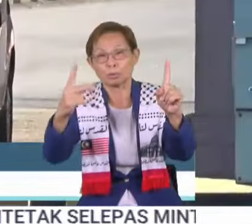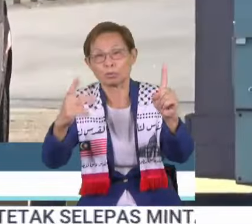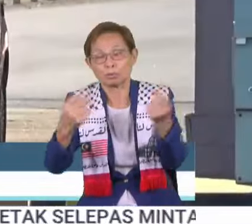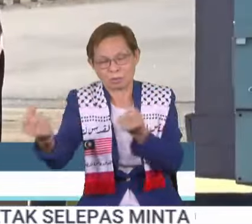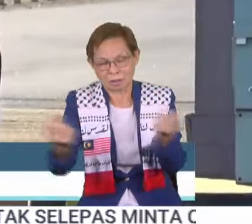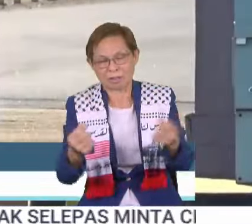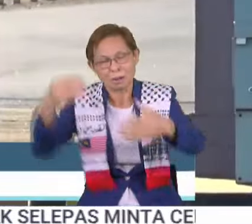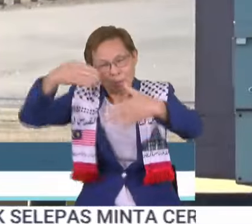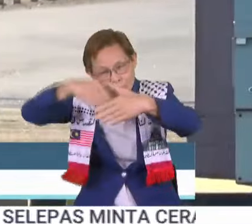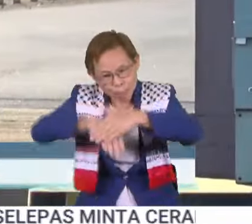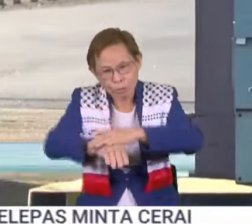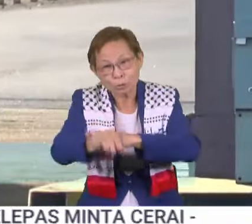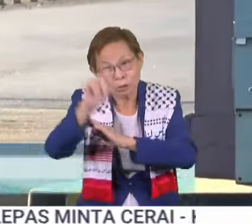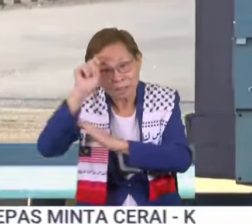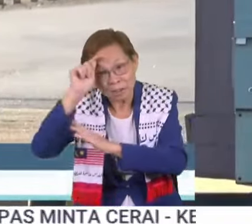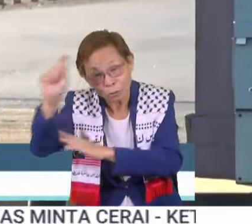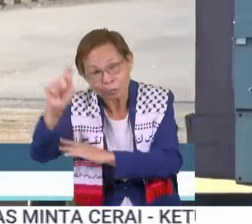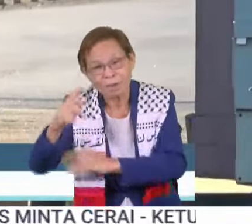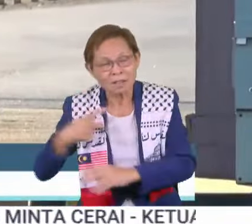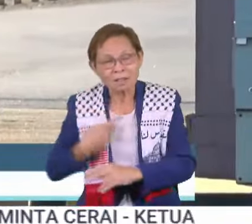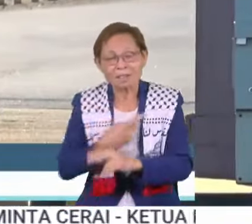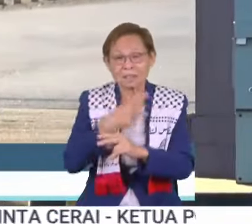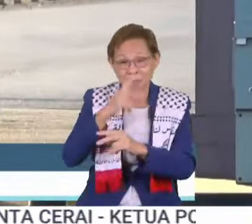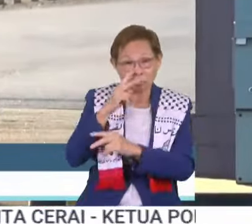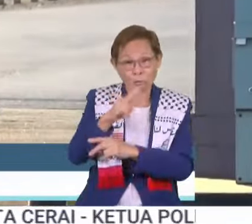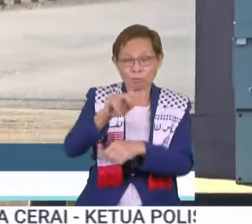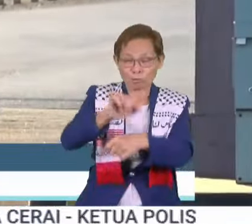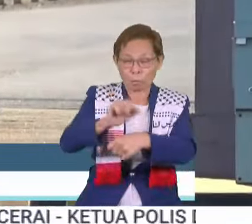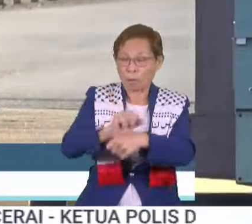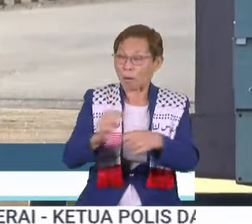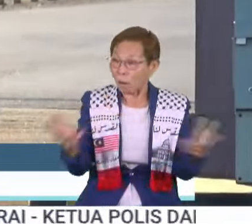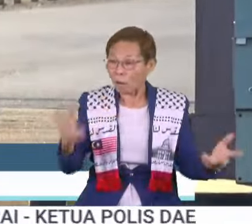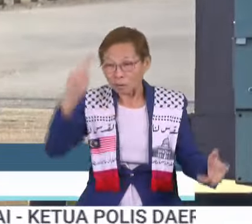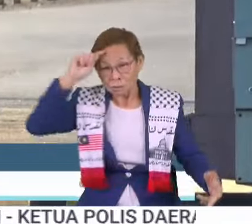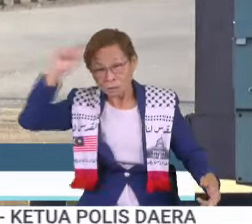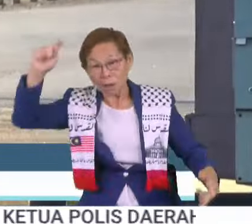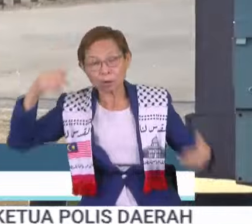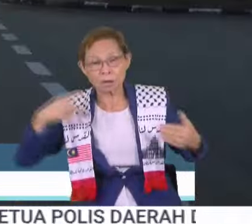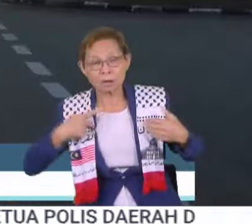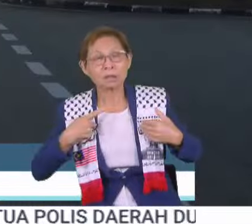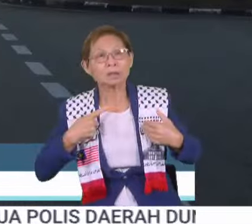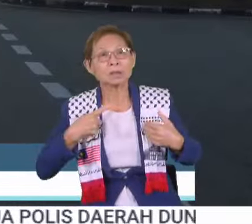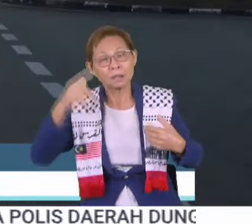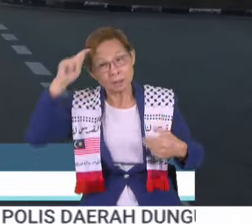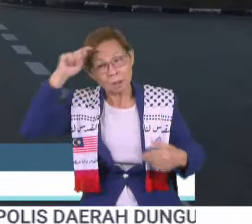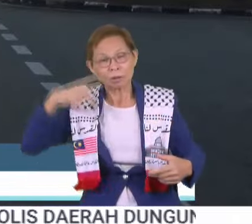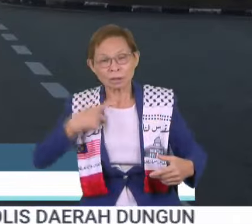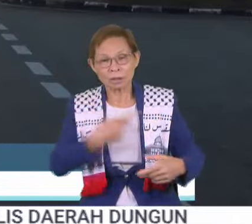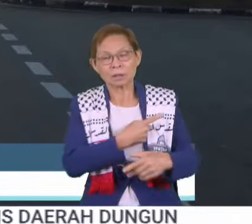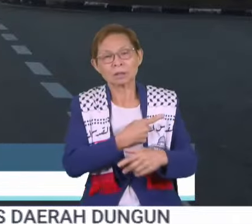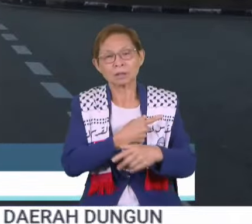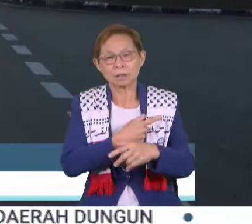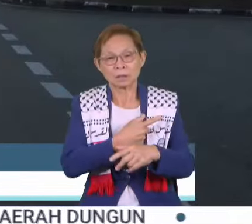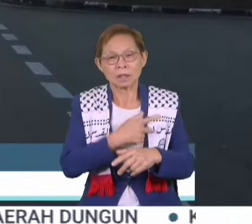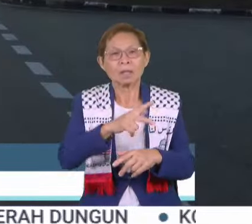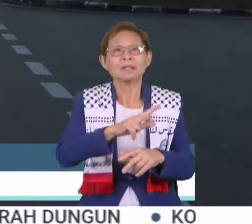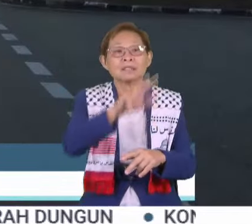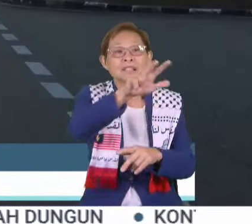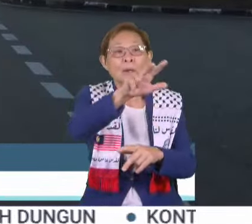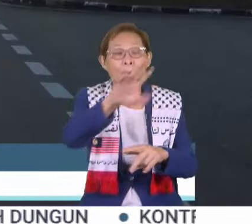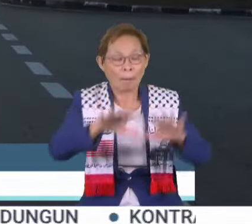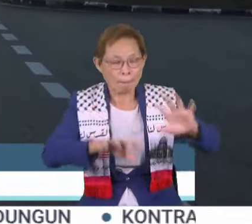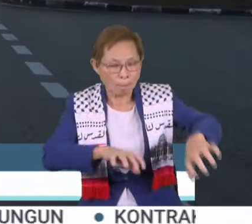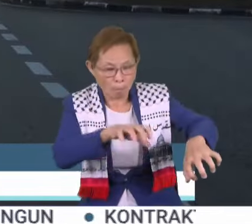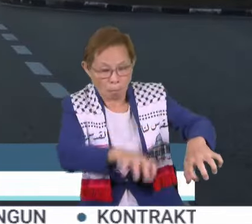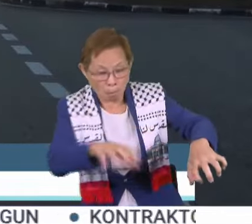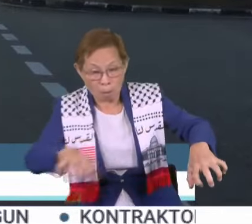ini. Jadi kalau setakat ini kalau kita lihat penugasan Datuk. Ya, di Terengganu kita telah mensasarkan 34 hotspot kita,